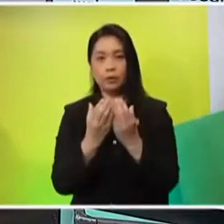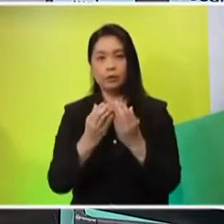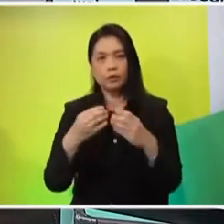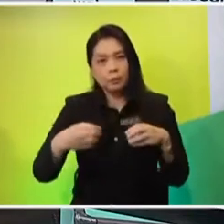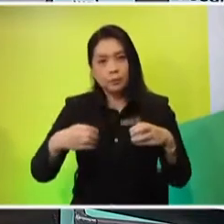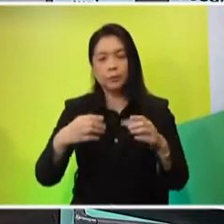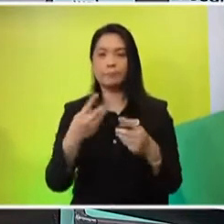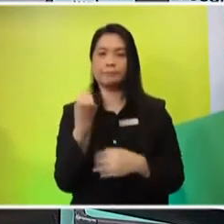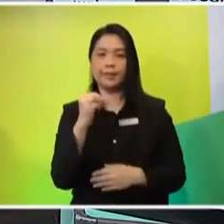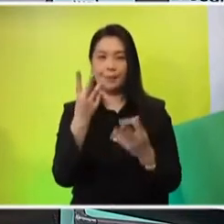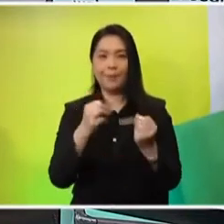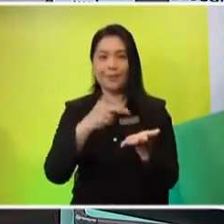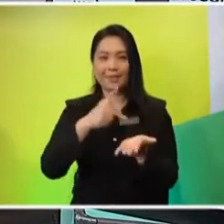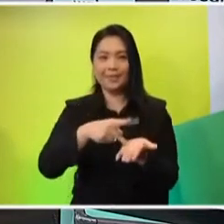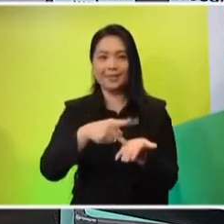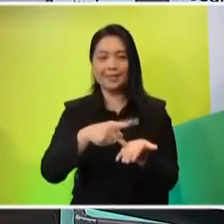diorang nak mengira ni.